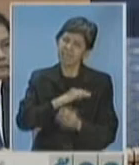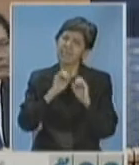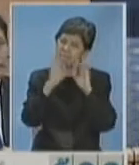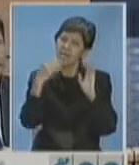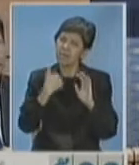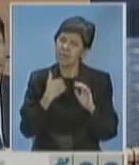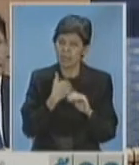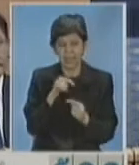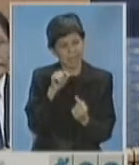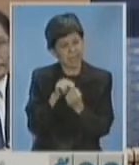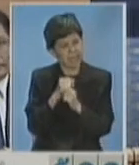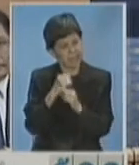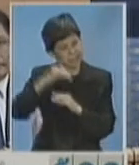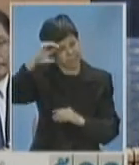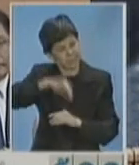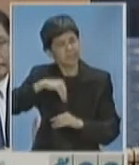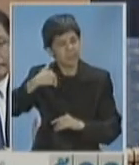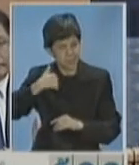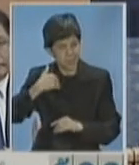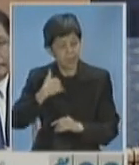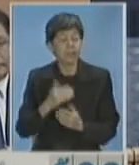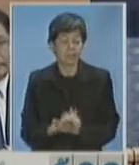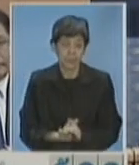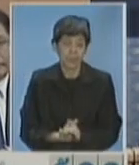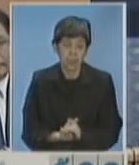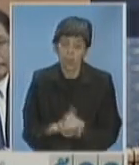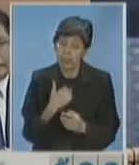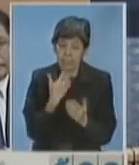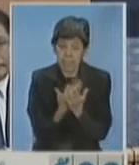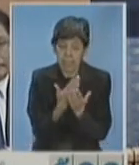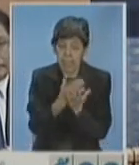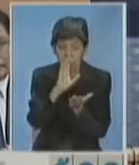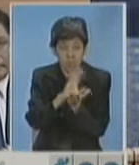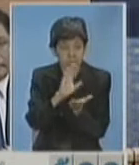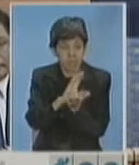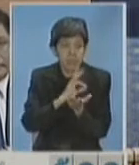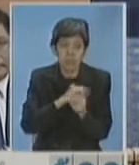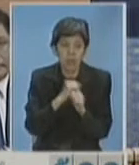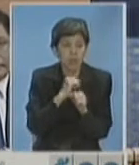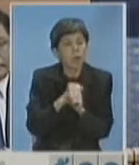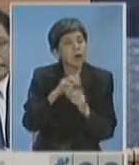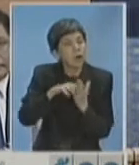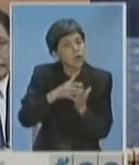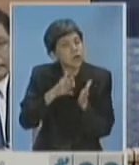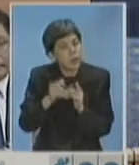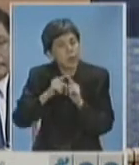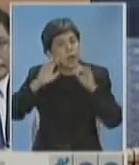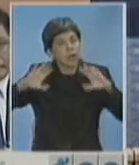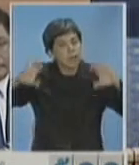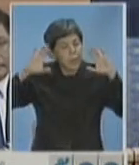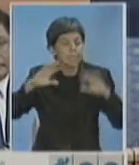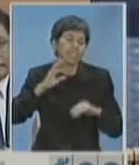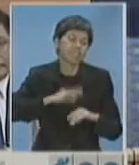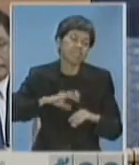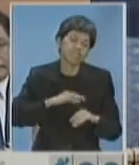ว่าเปิดช่องให้มีการทุจริตและสุดท้ายท่านประธานครับเป็นการจัดงบที่ไม่สนองตอบต่อนโยบายของรัฐบาลอย่างแท้จ